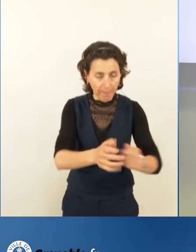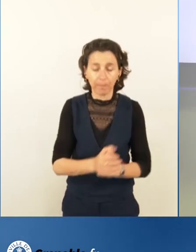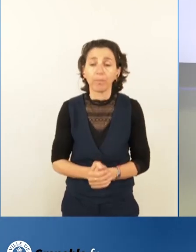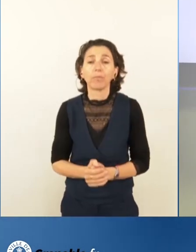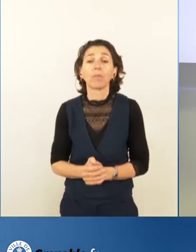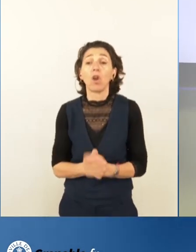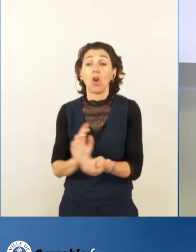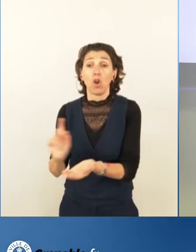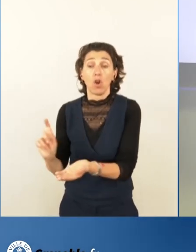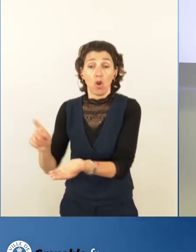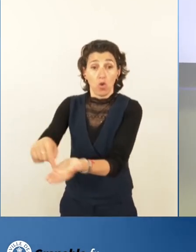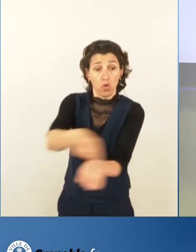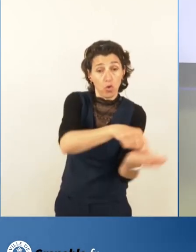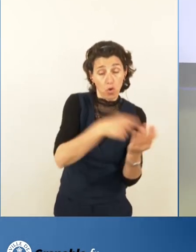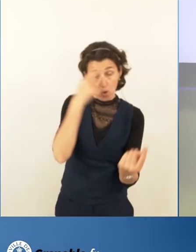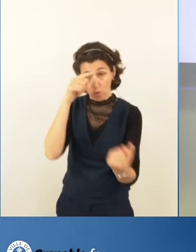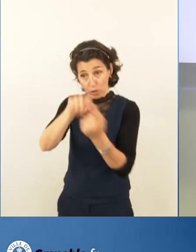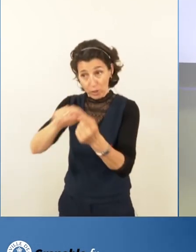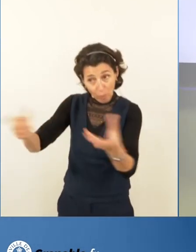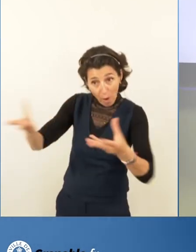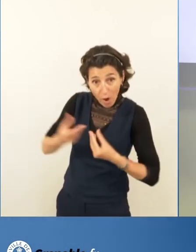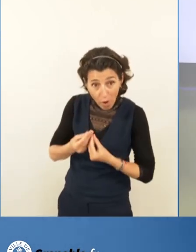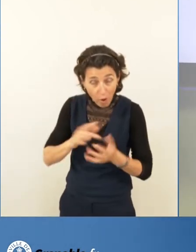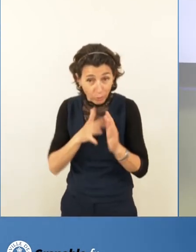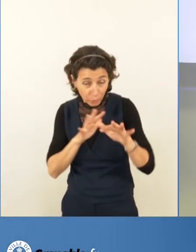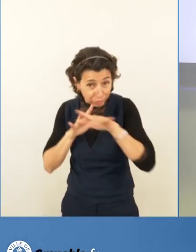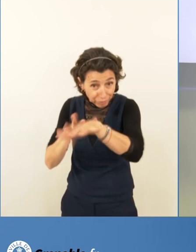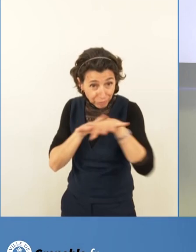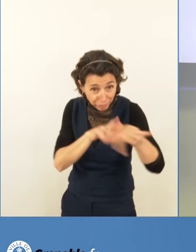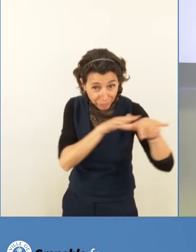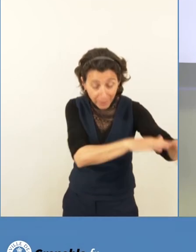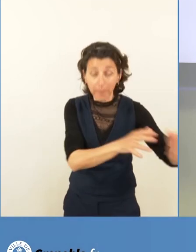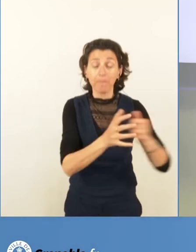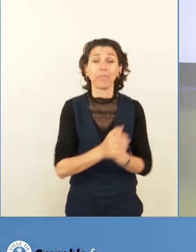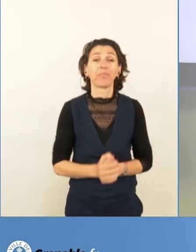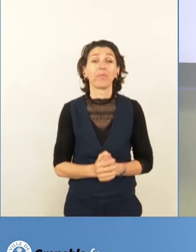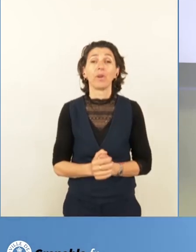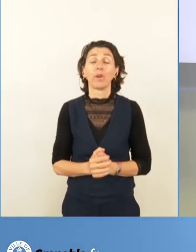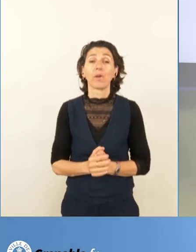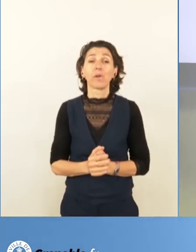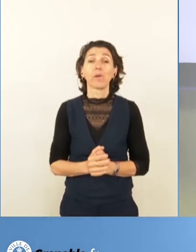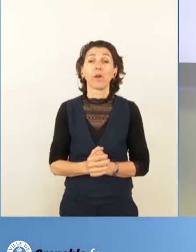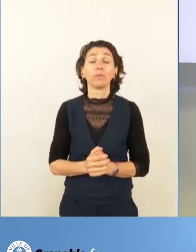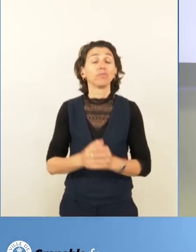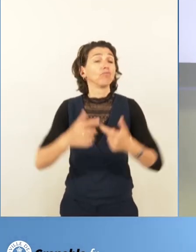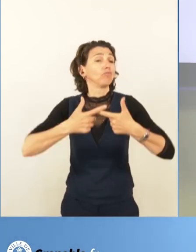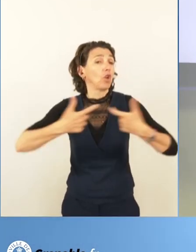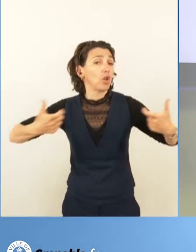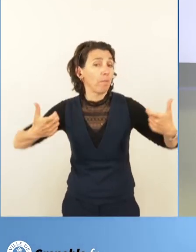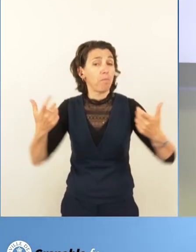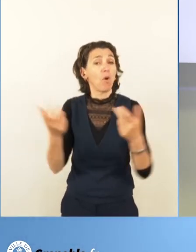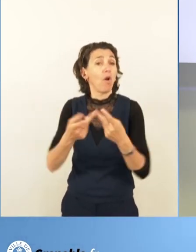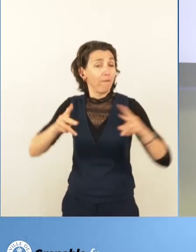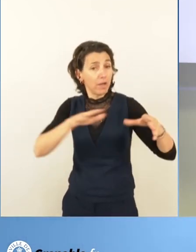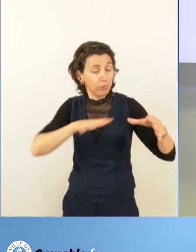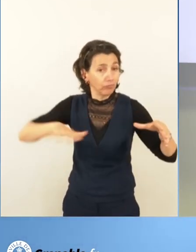à être des lieux d'hospitalité pour toutes et tous c'est le cas de l'ensemble des équipements municipaux mais particulièrement